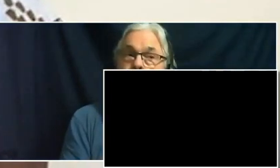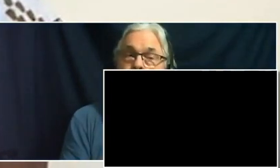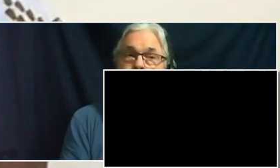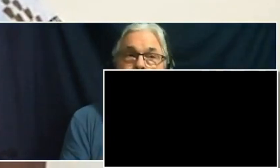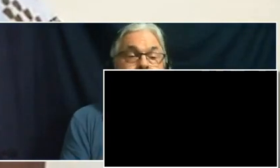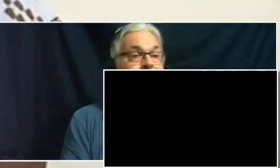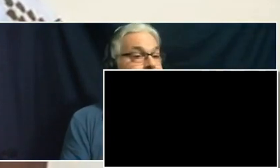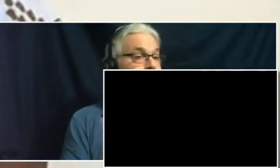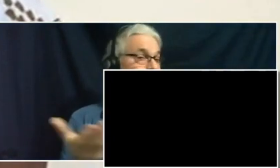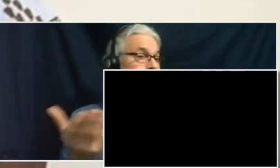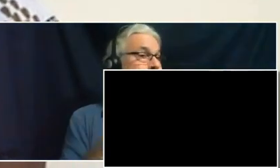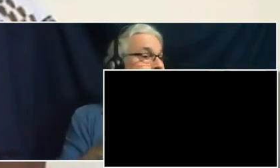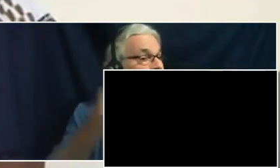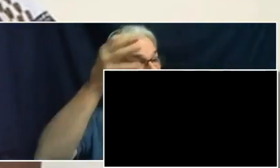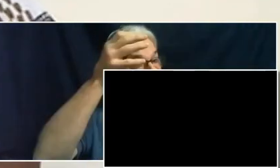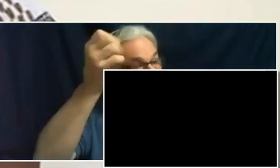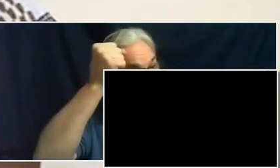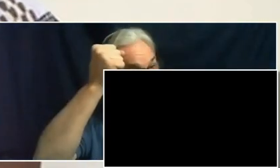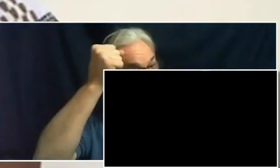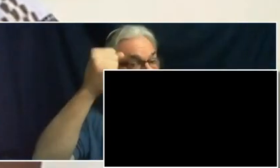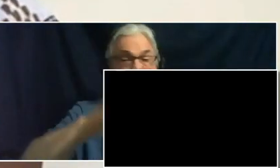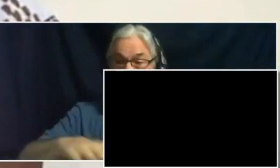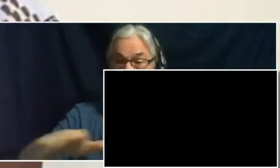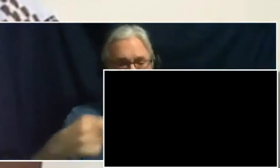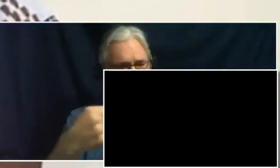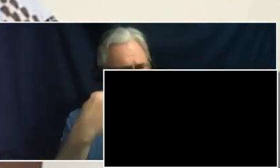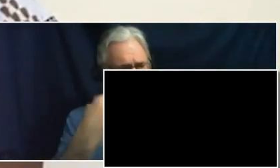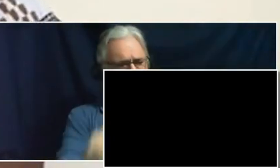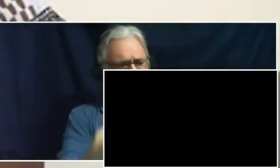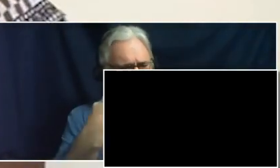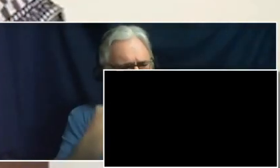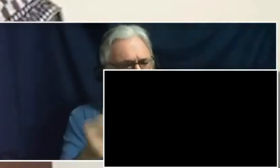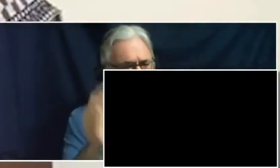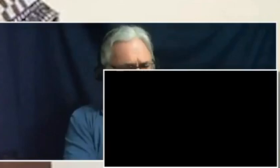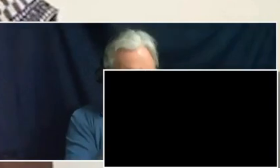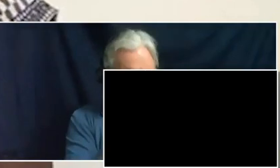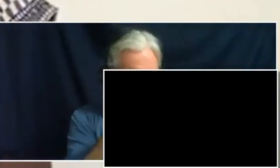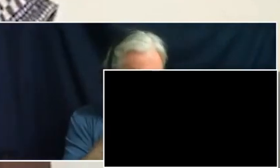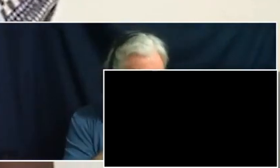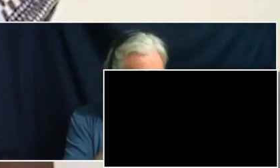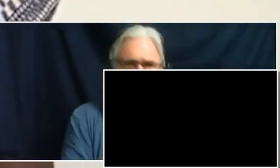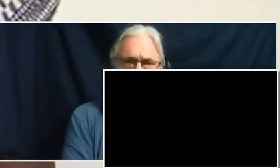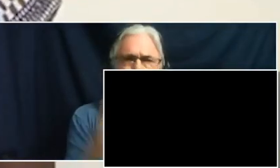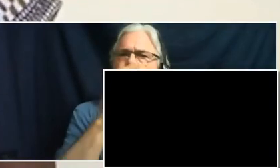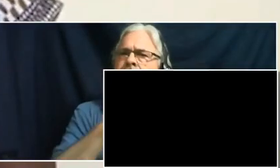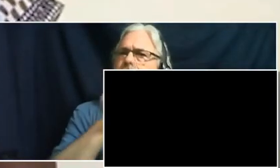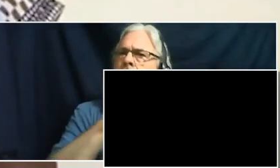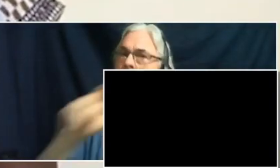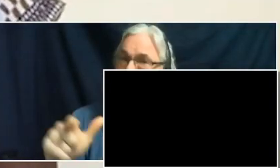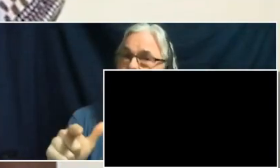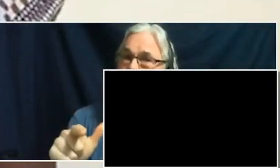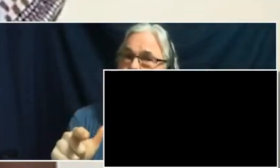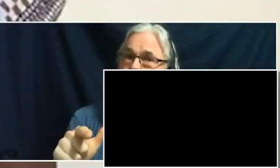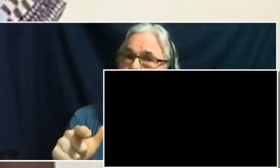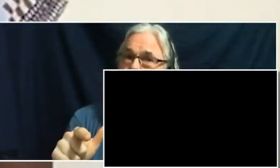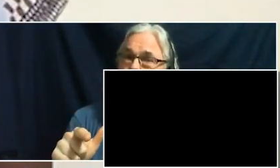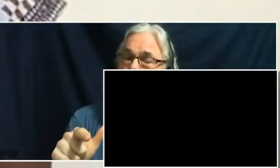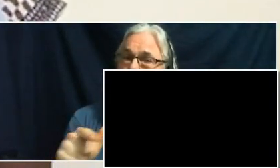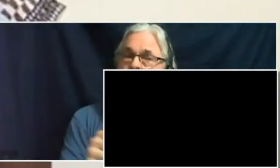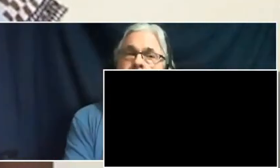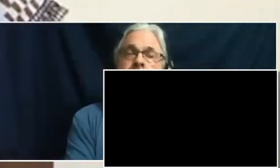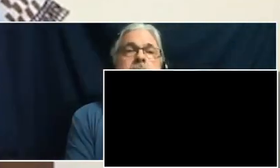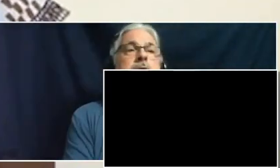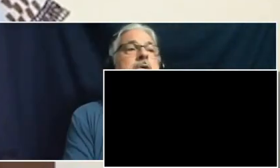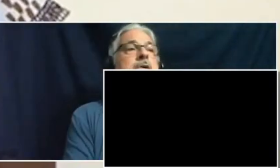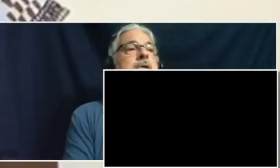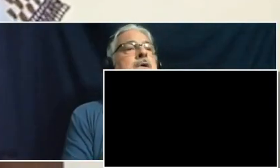pied d'égalité dans les salles de classe. Il est logique qu'un enfant ait des difficultés à apprendre si les manuels